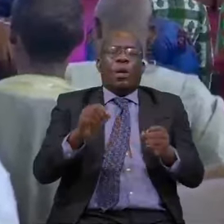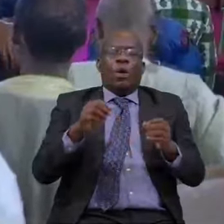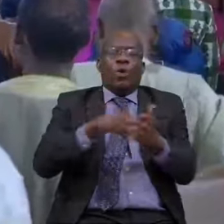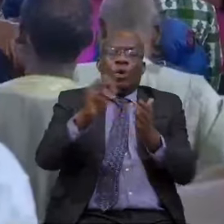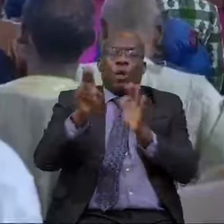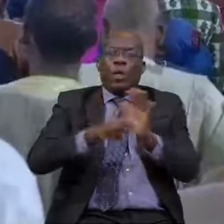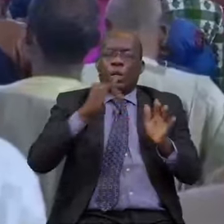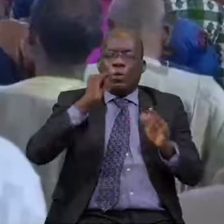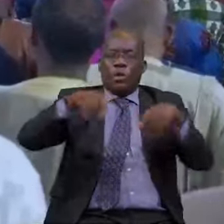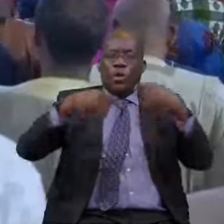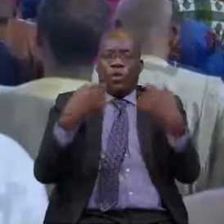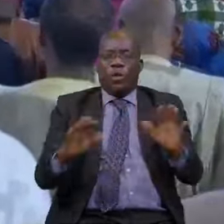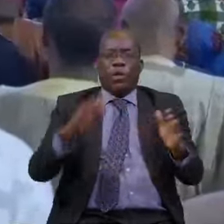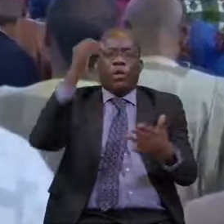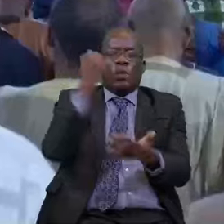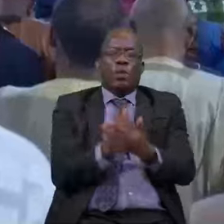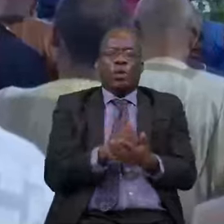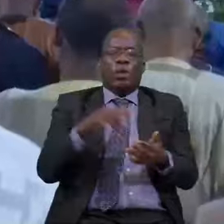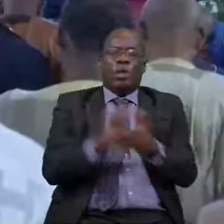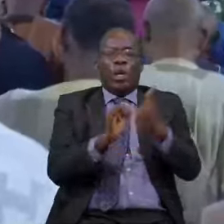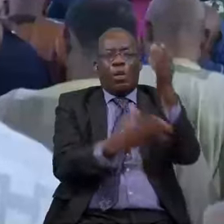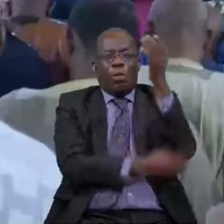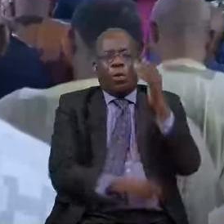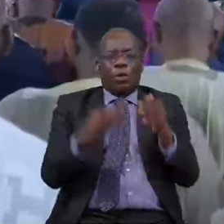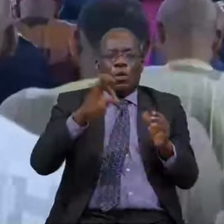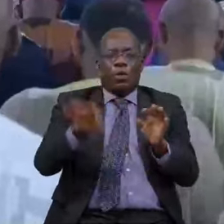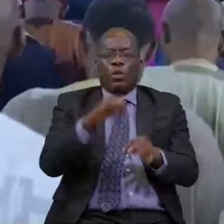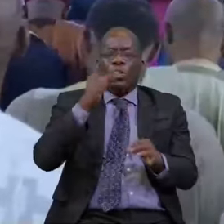ôtée. La pauvreté d'esprit est ôtée.